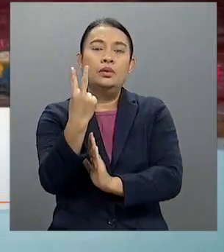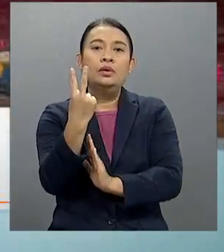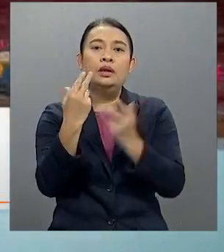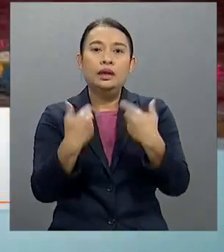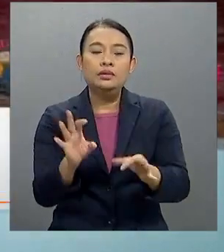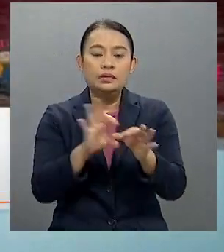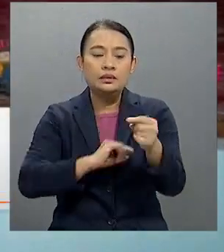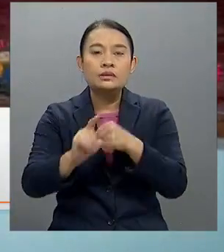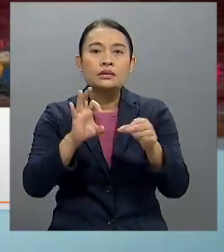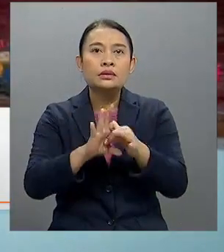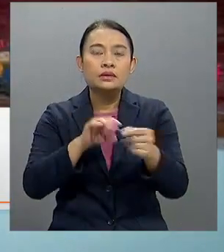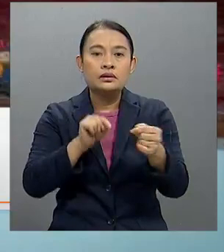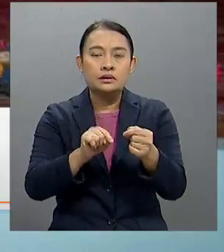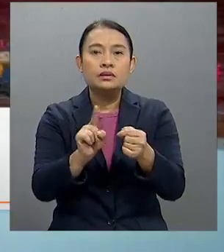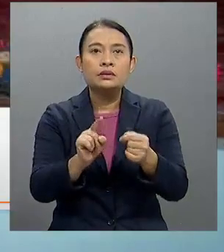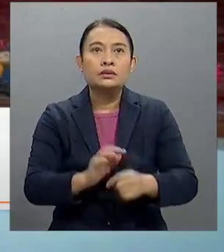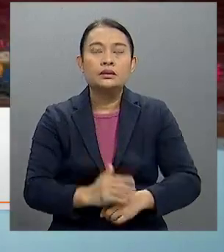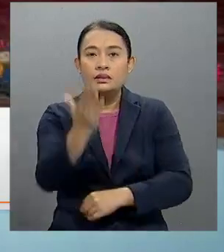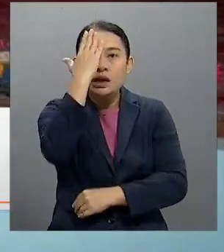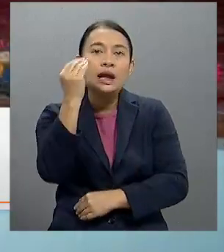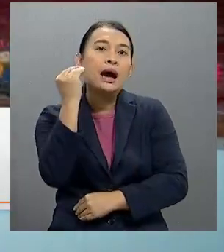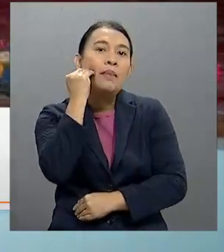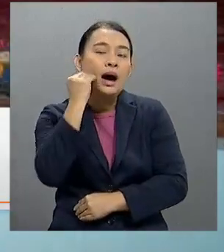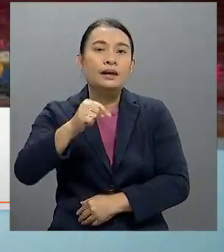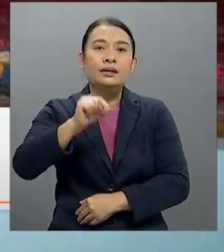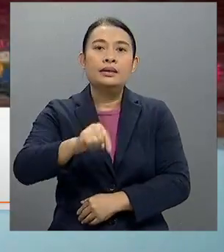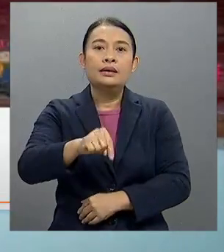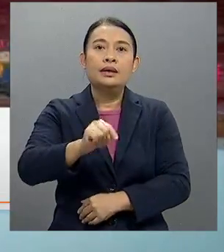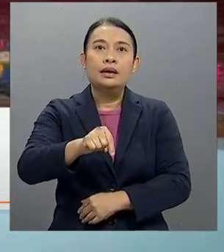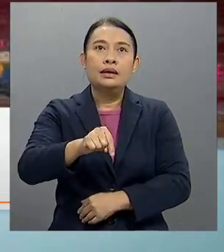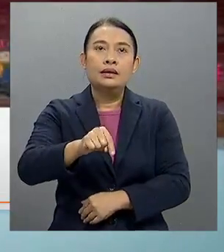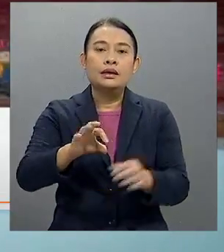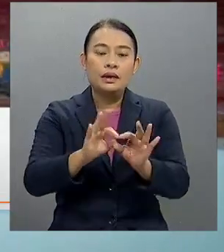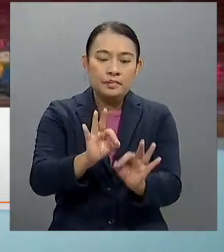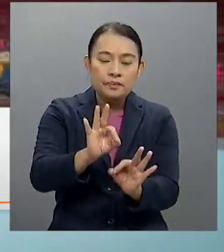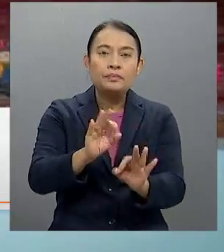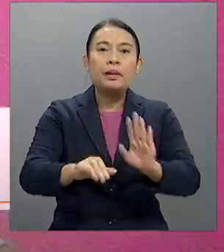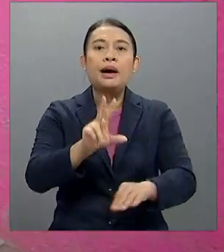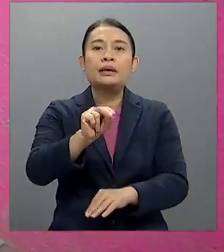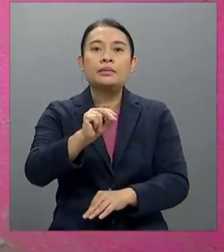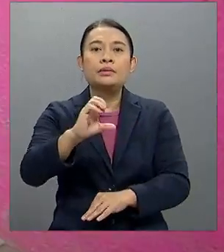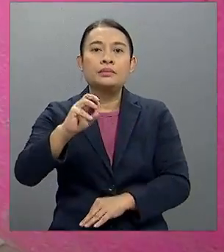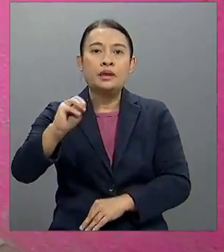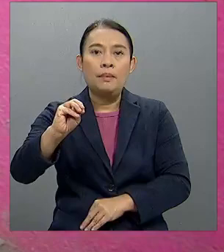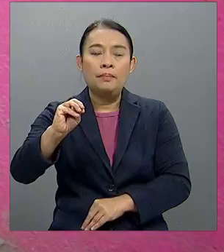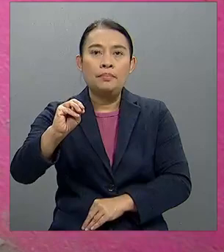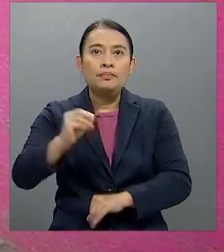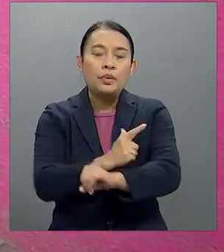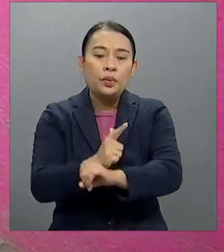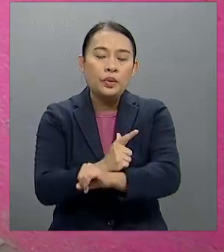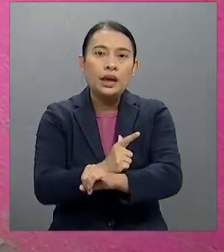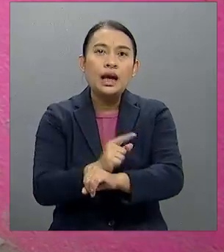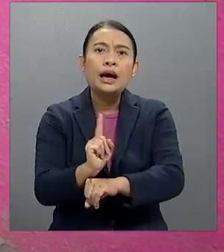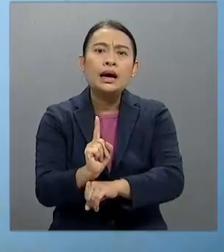มาณช่วงหน้าบ้านนี่ก็เราสัก30เซนอย่างเงี้ยครับก็ใช้เวลาประมาณ